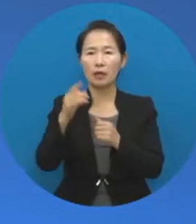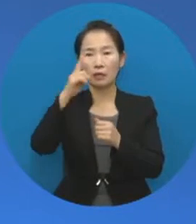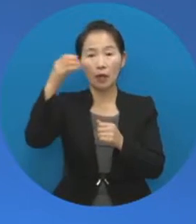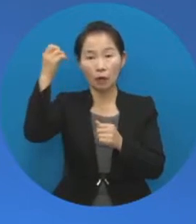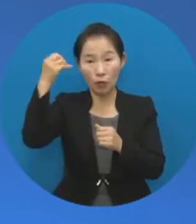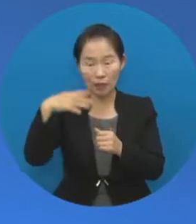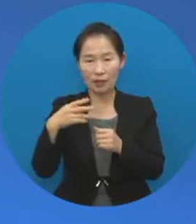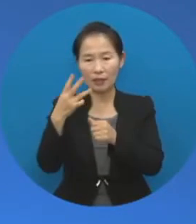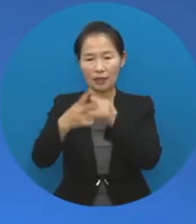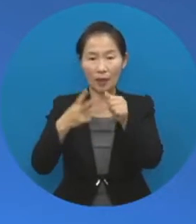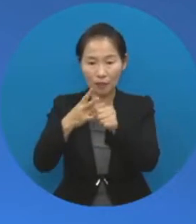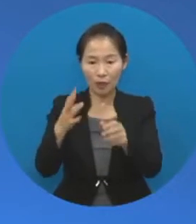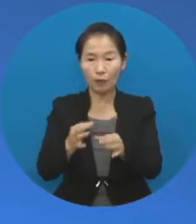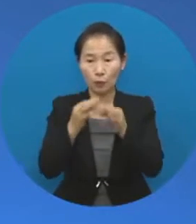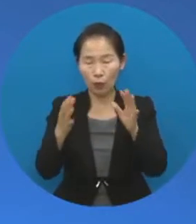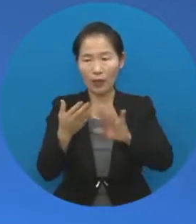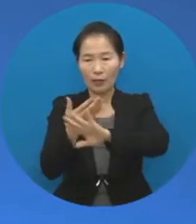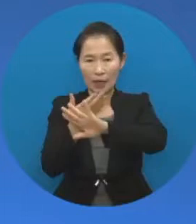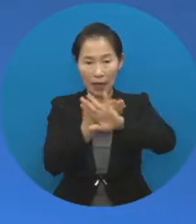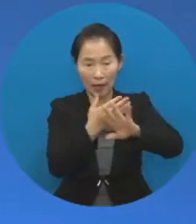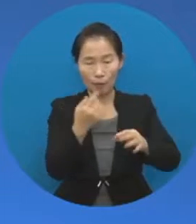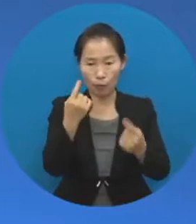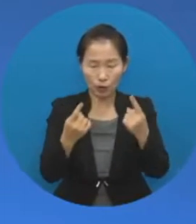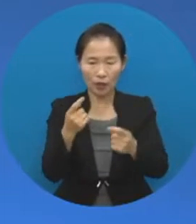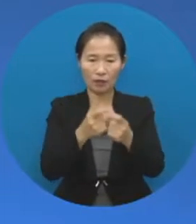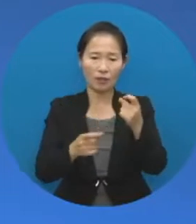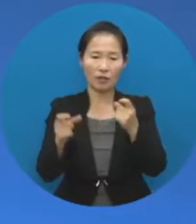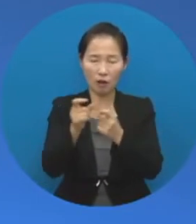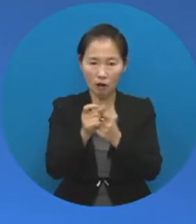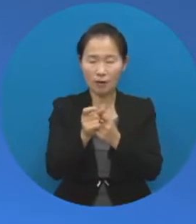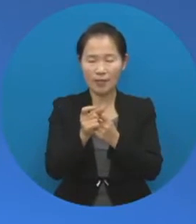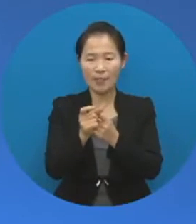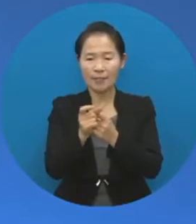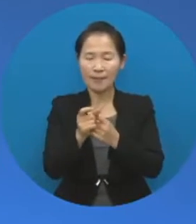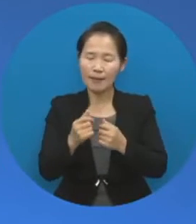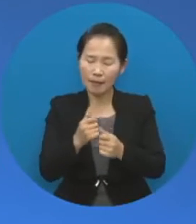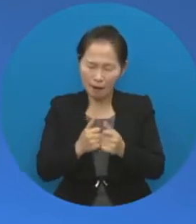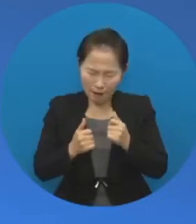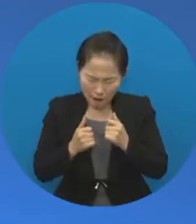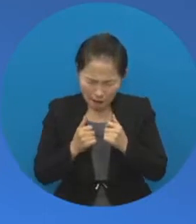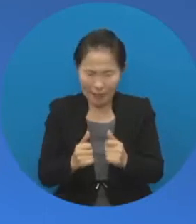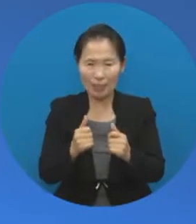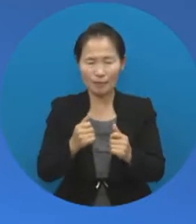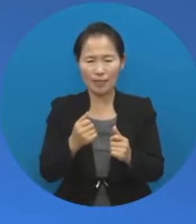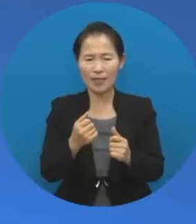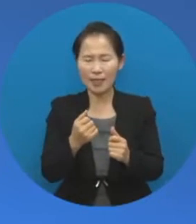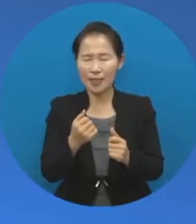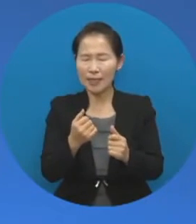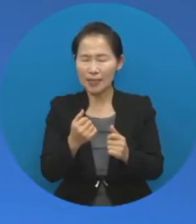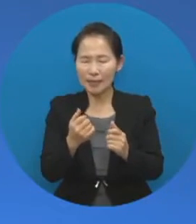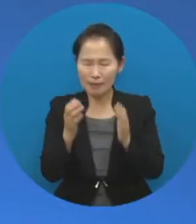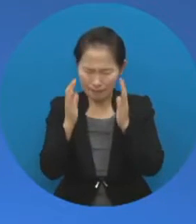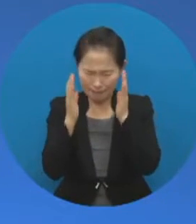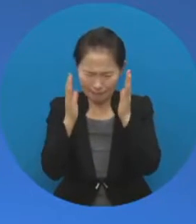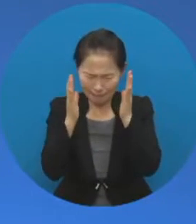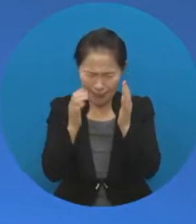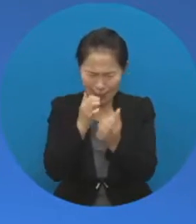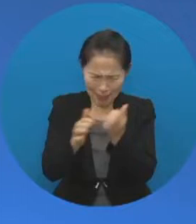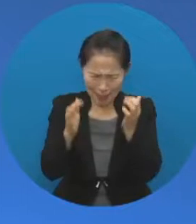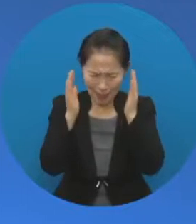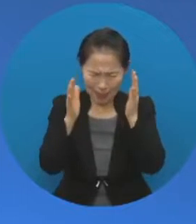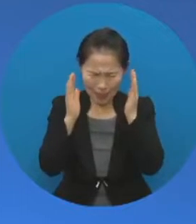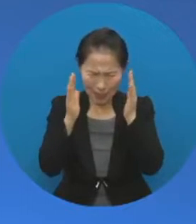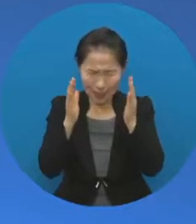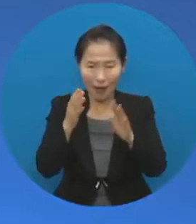3년간 남들보다 더 열심히 목숨 걸고 공부를 했어요. 그래서 다 감사하게 3년이